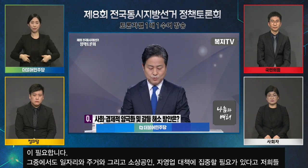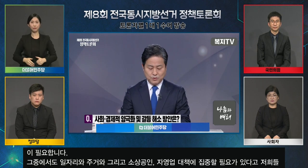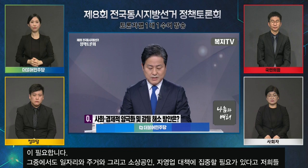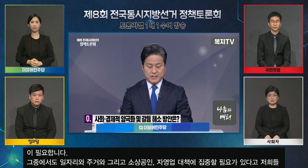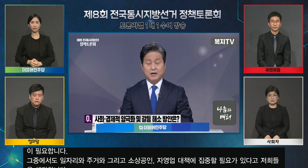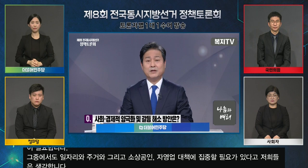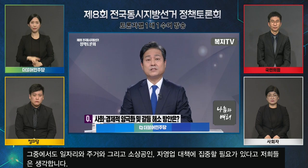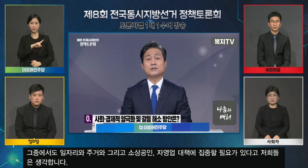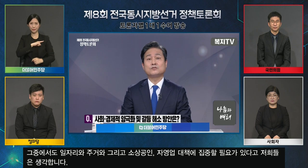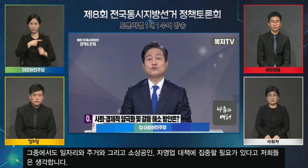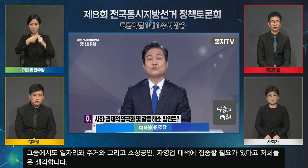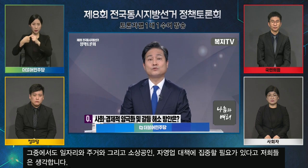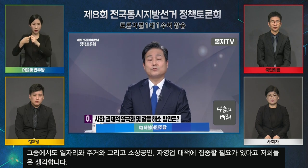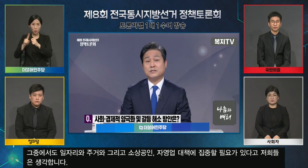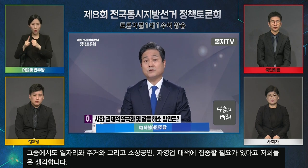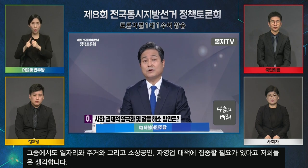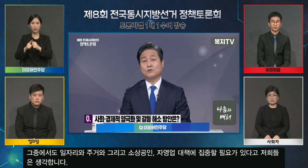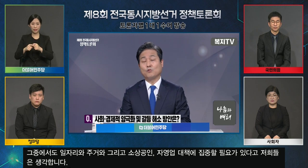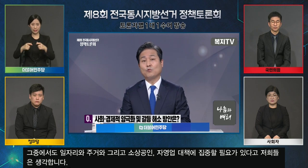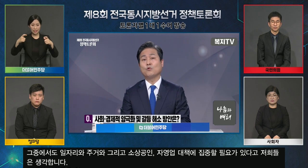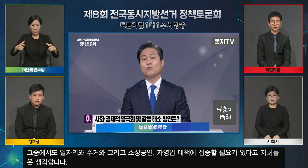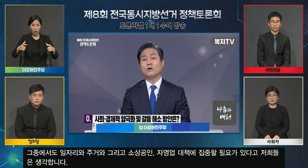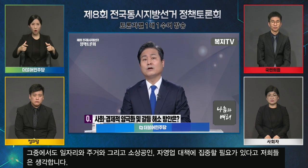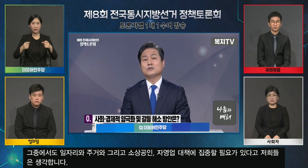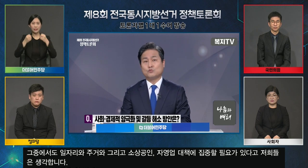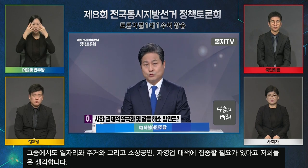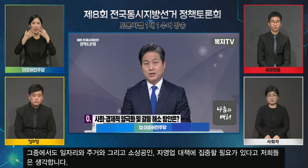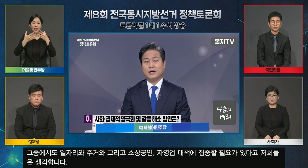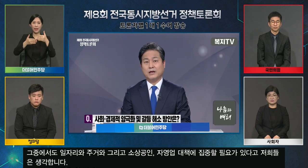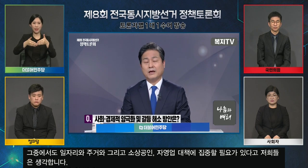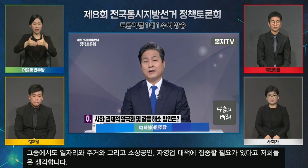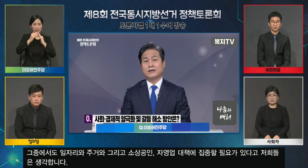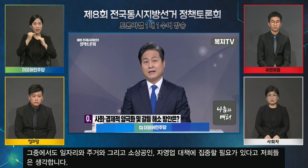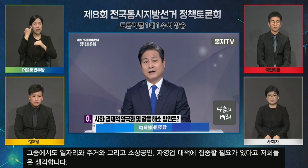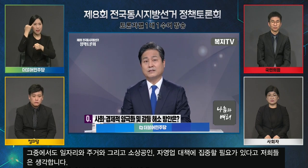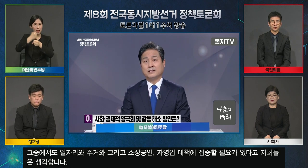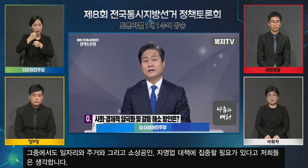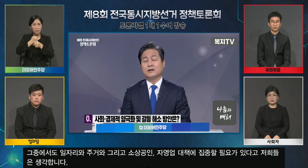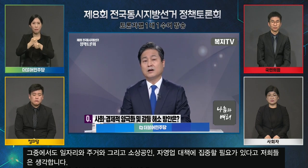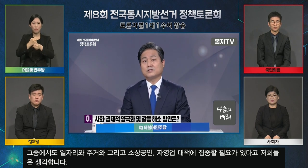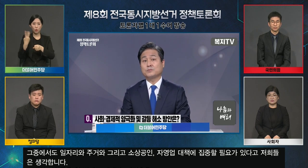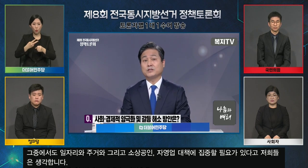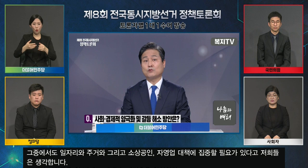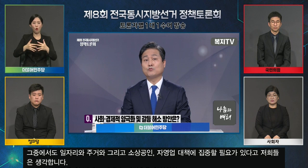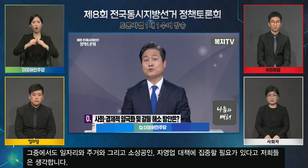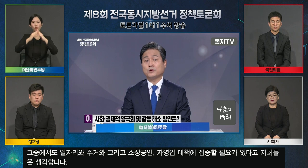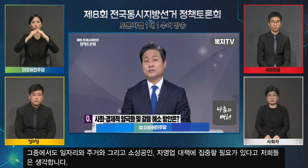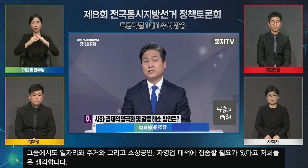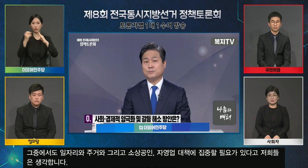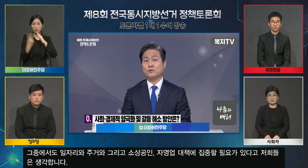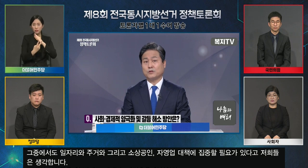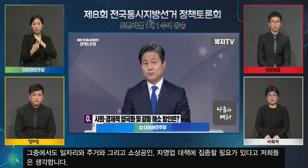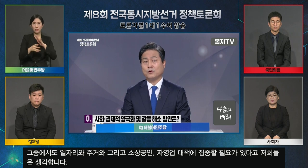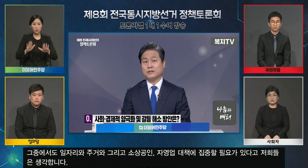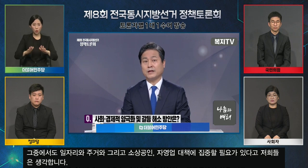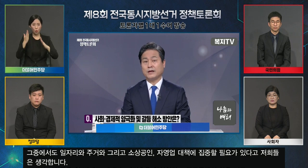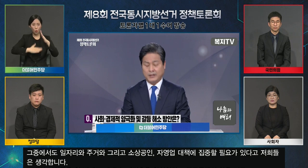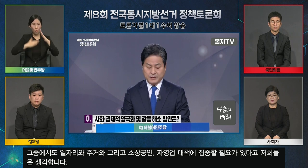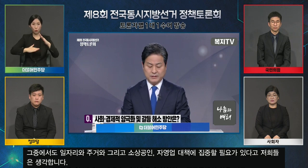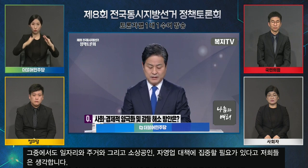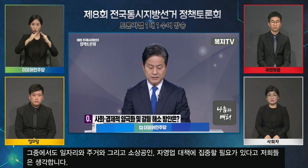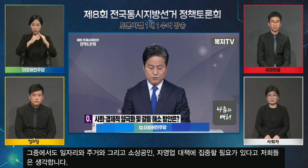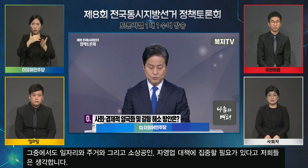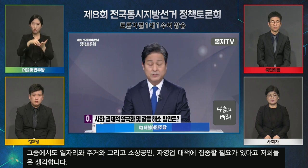번째로 재개발 재건축을 활성화하고 공공주택의 양을 지금 현재 9%에서 20%로 대폭